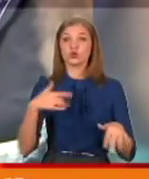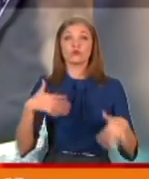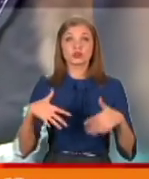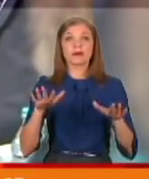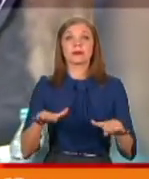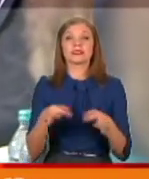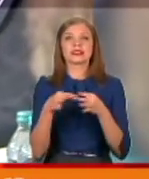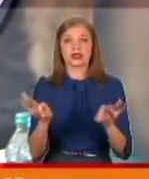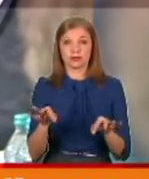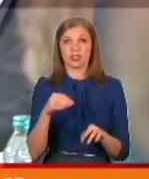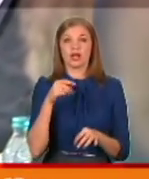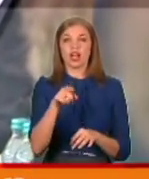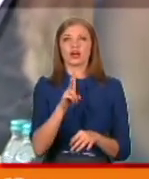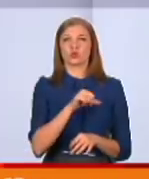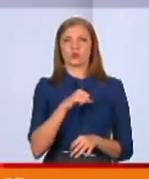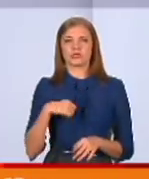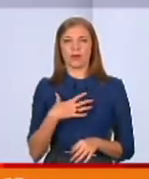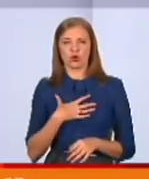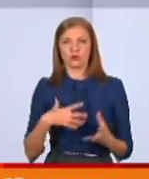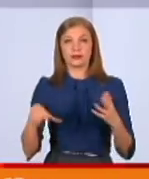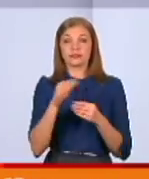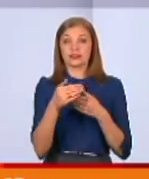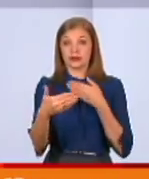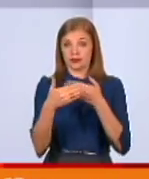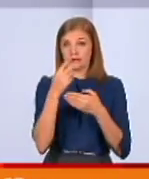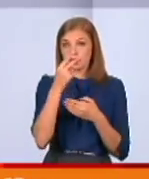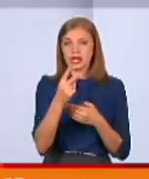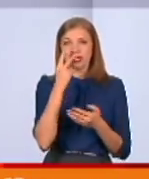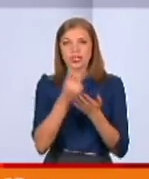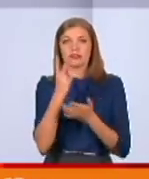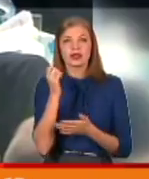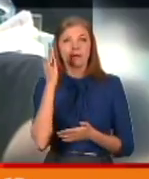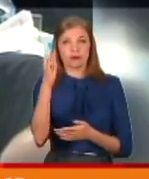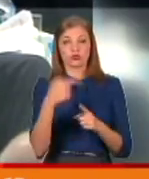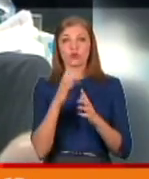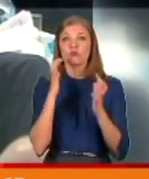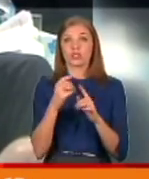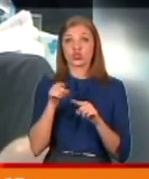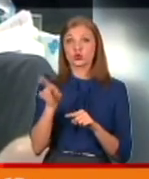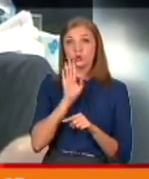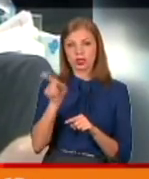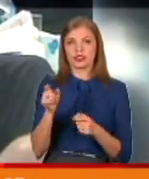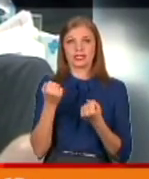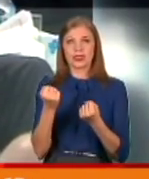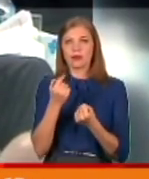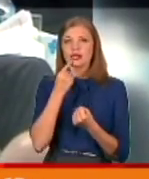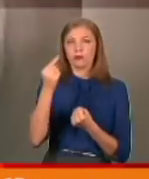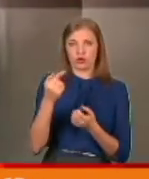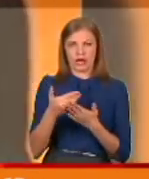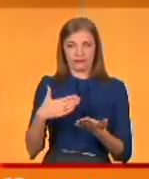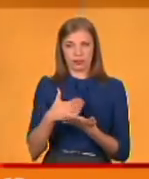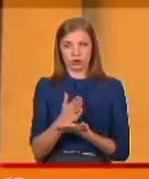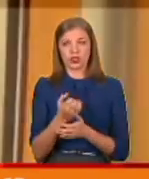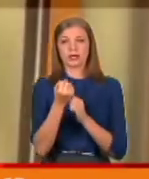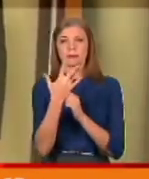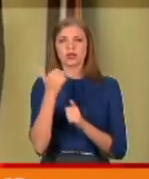місце демократії. Виборці самолюбні, всі короткозорі, не зважають на перспективу. Тож бережіть цю леді, тримайте її подалі від політики.